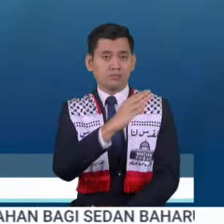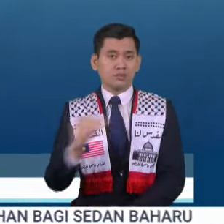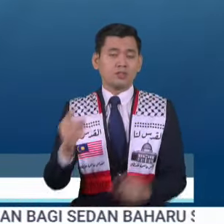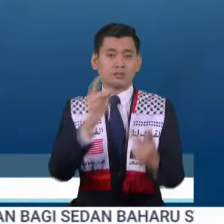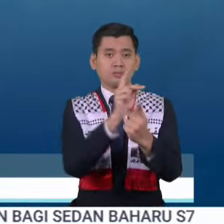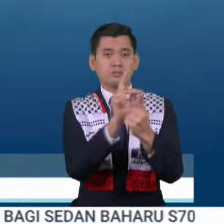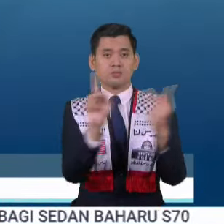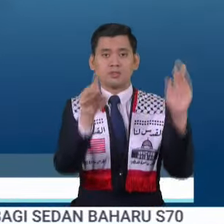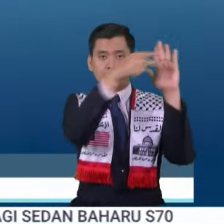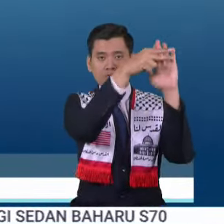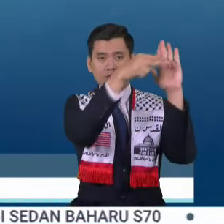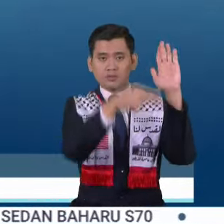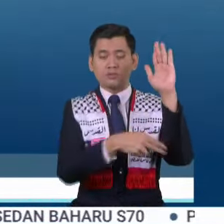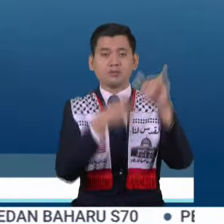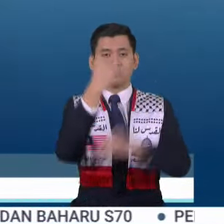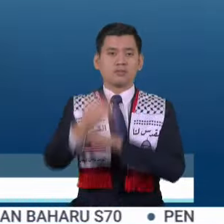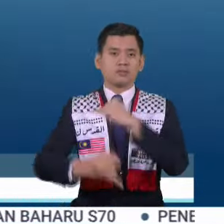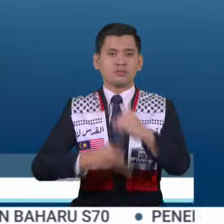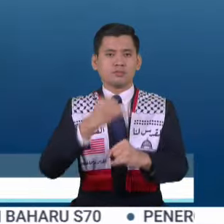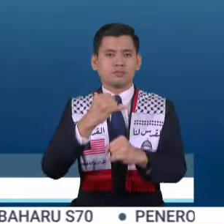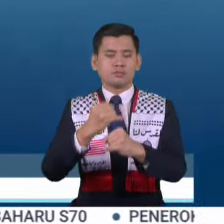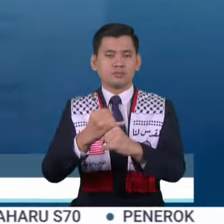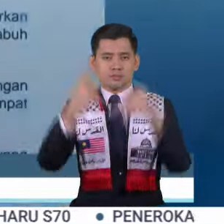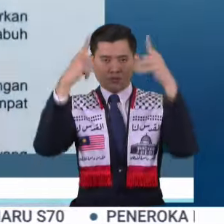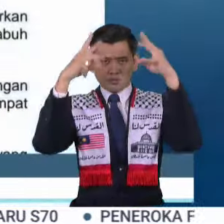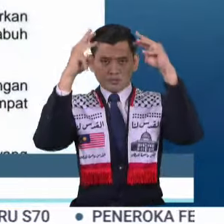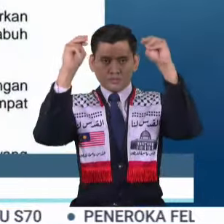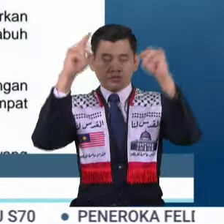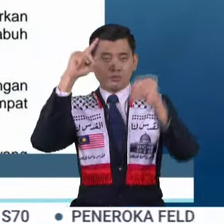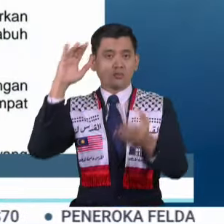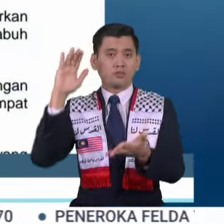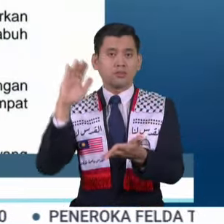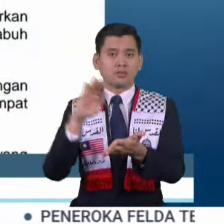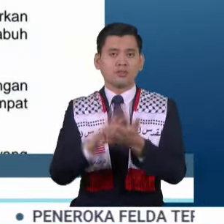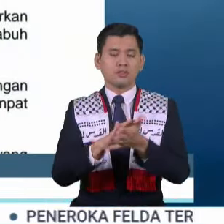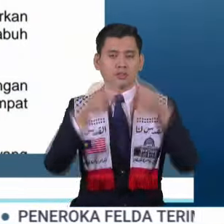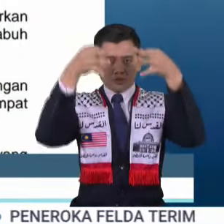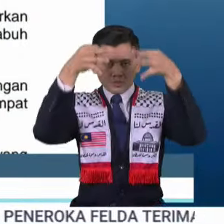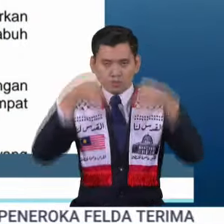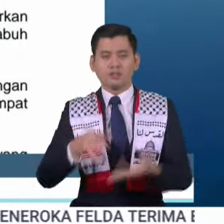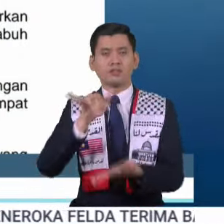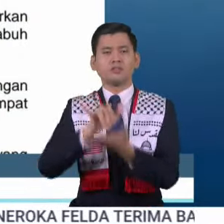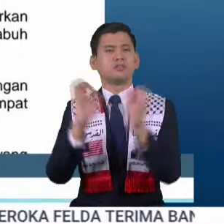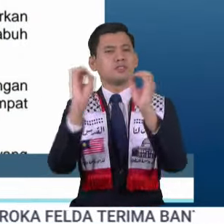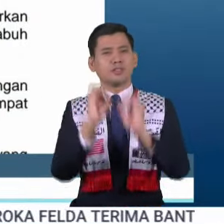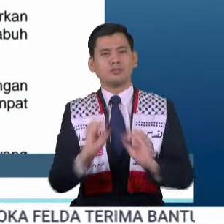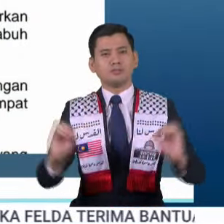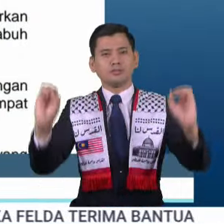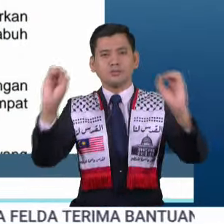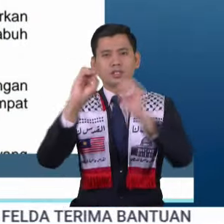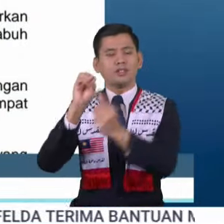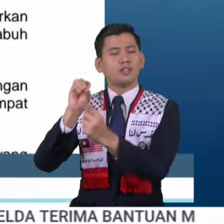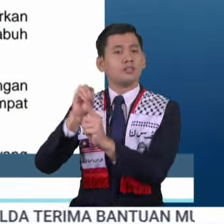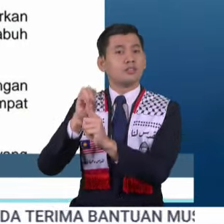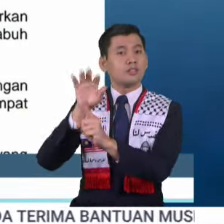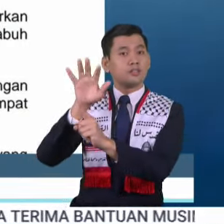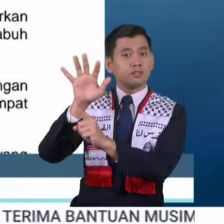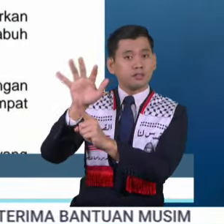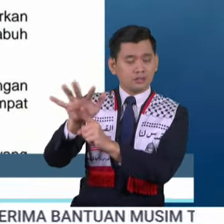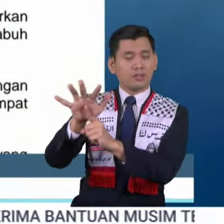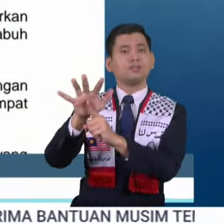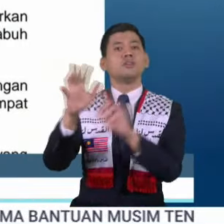Seri Anwar Ibrahim yakin keputusan tersebut tidak akan menjejaskan kegiatan perdagangan Malaysia pada 2002 kabinet mula